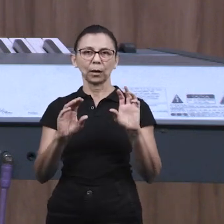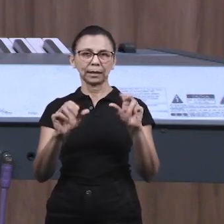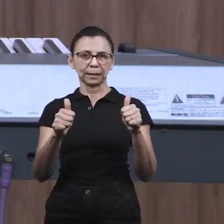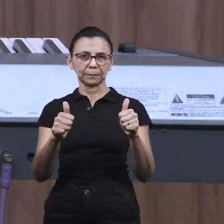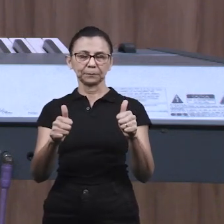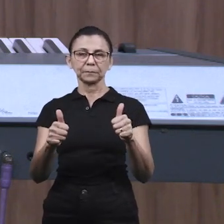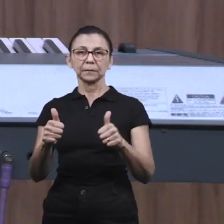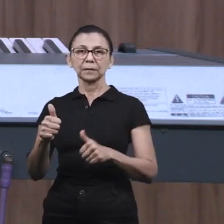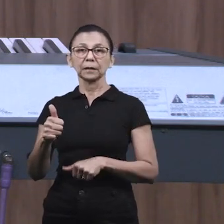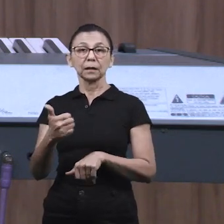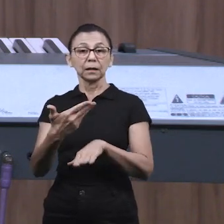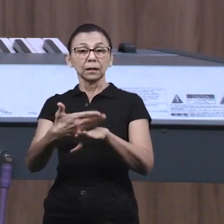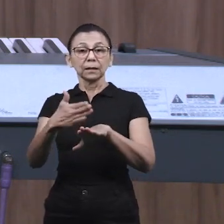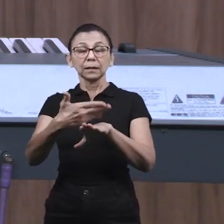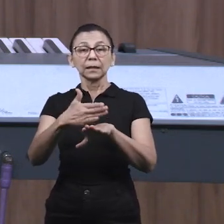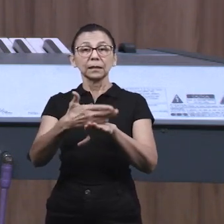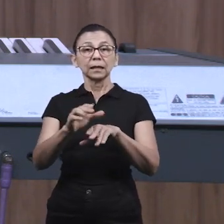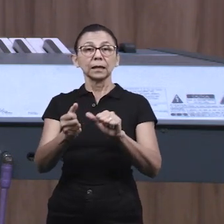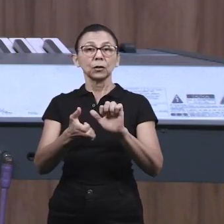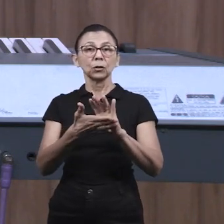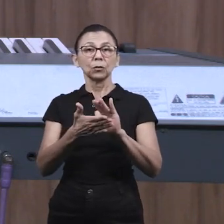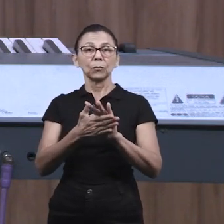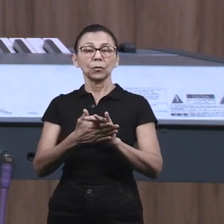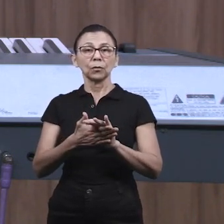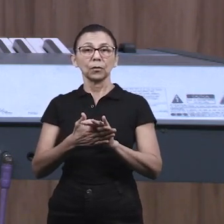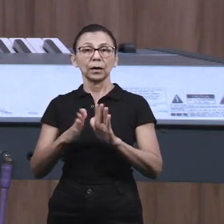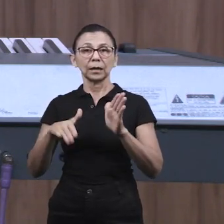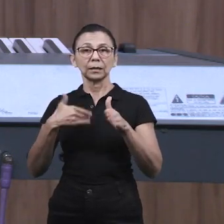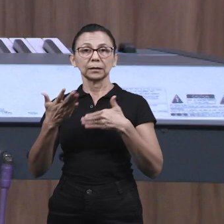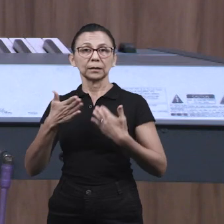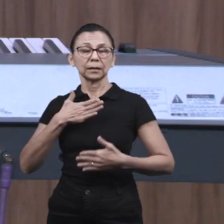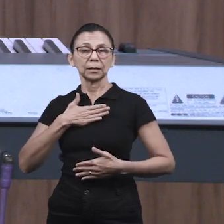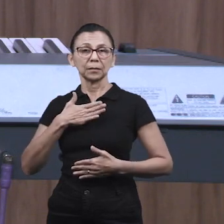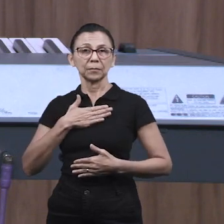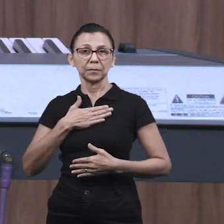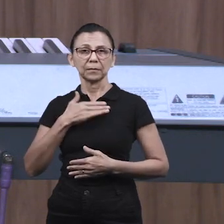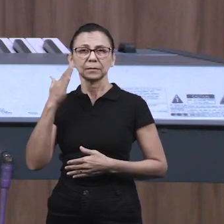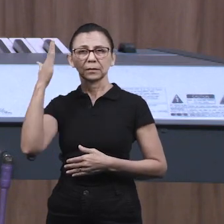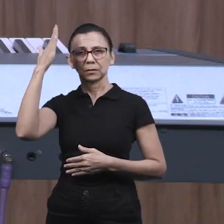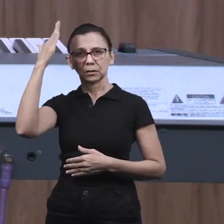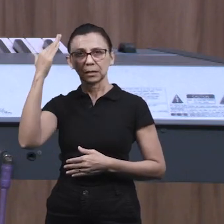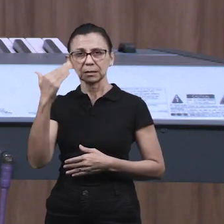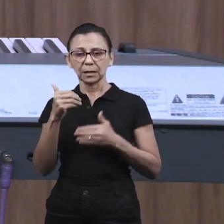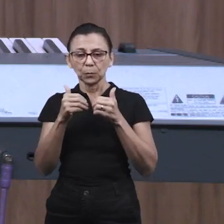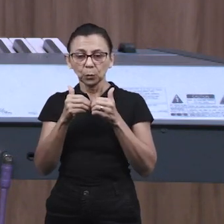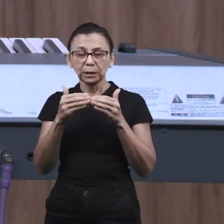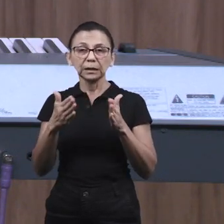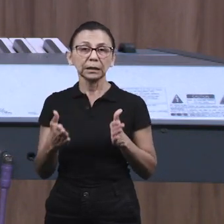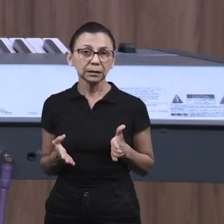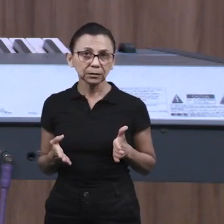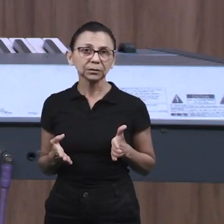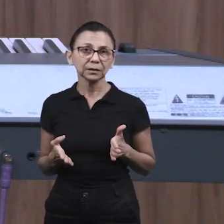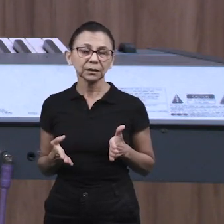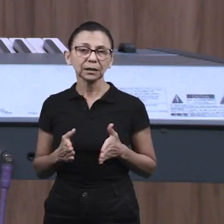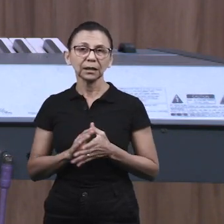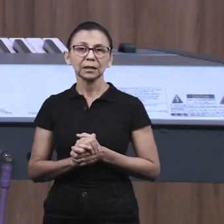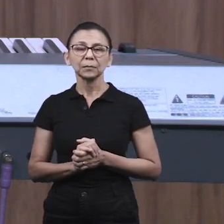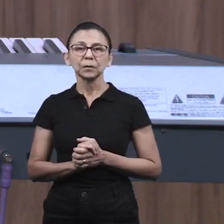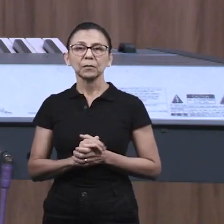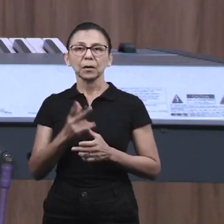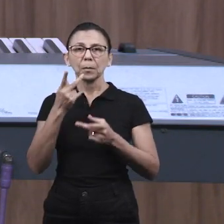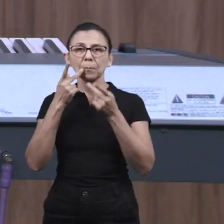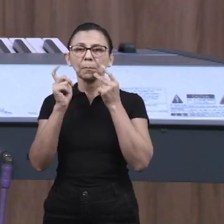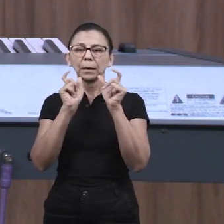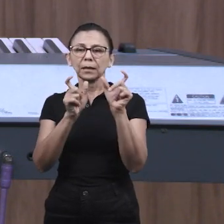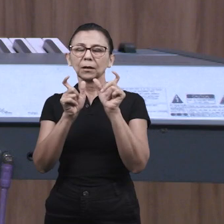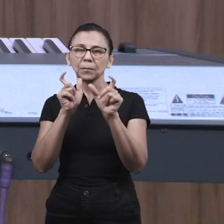très bien. Maintenant, nous allons entraîner la louange ma joie. L'introduction, vous connaissez déjà. Et nous allons faire le